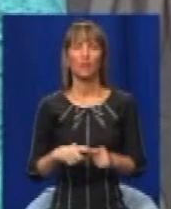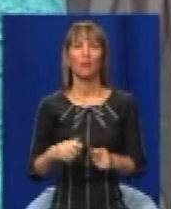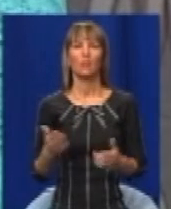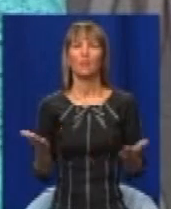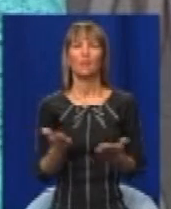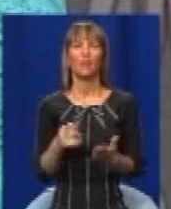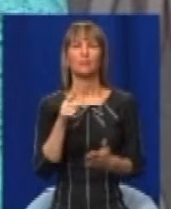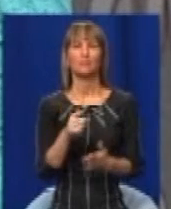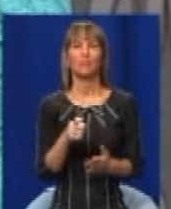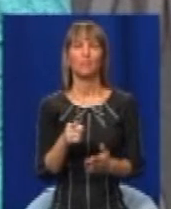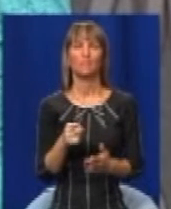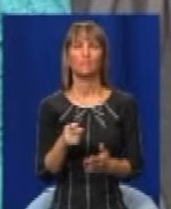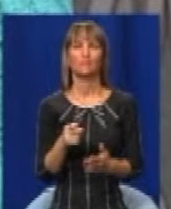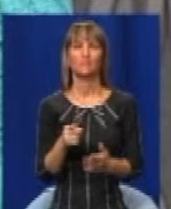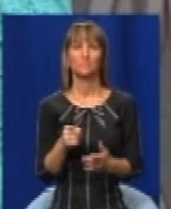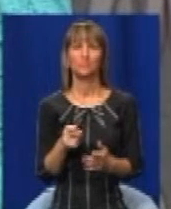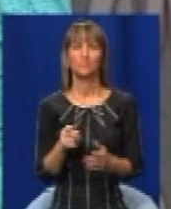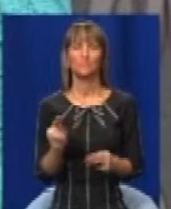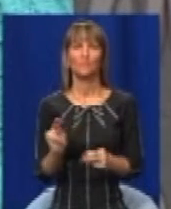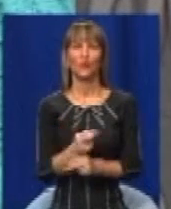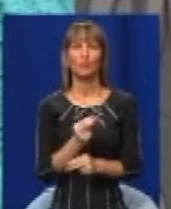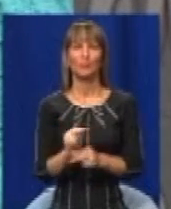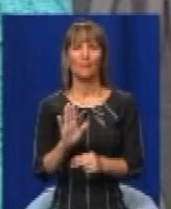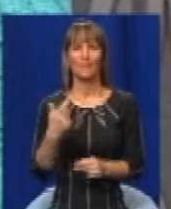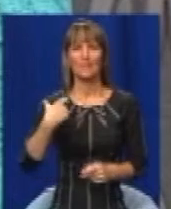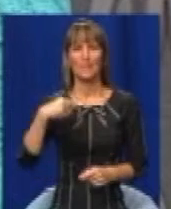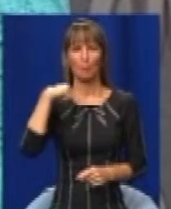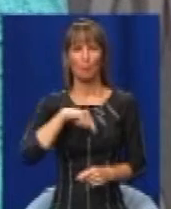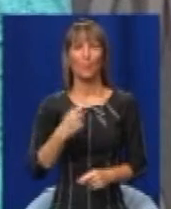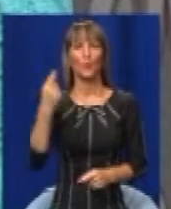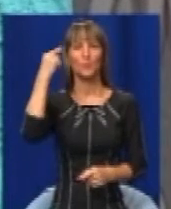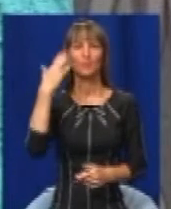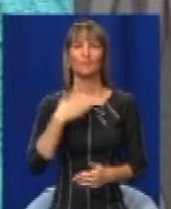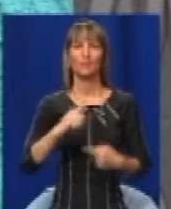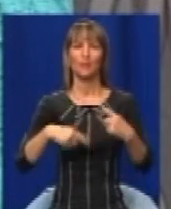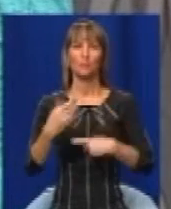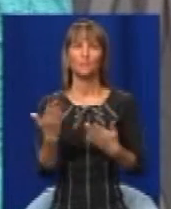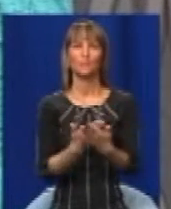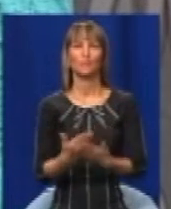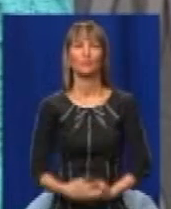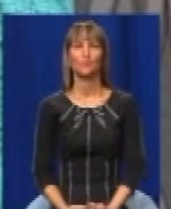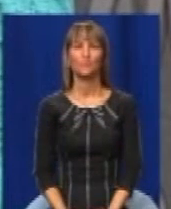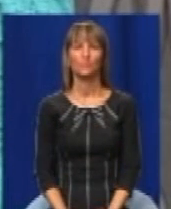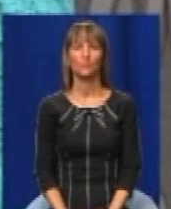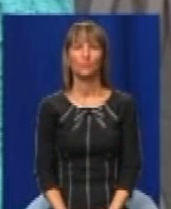як з нею, як її виховувати в собі, давайте дізнаємося з нашого наступного сюжету.